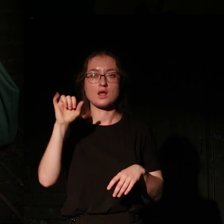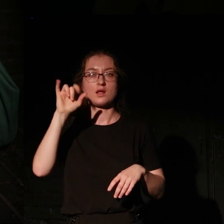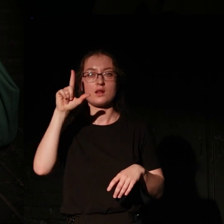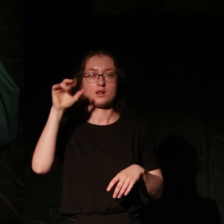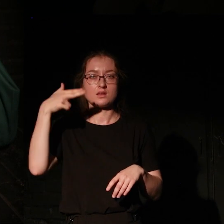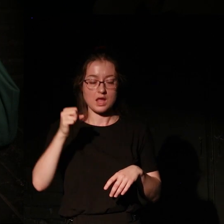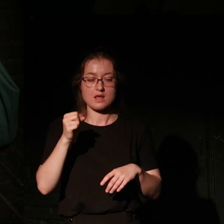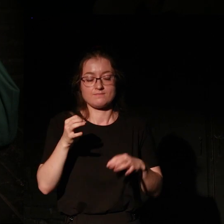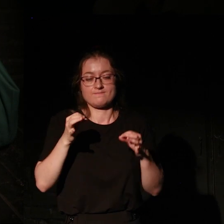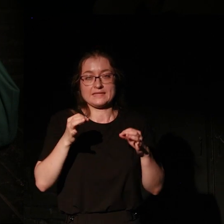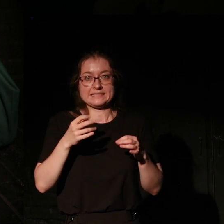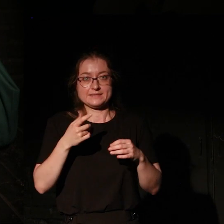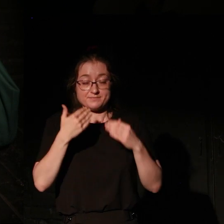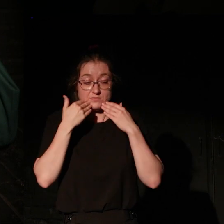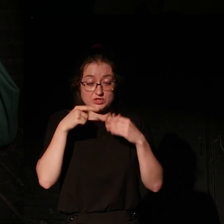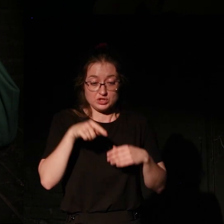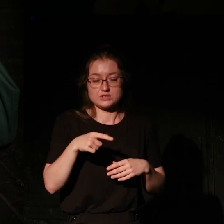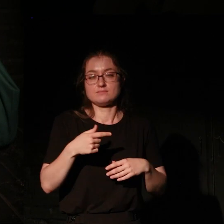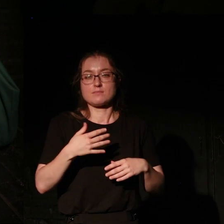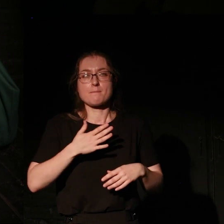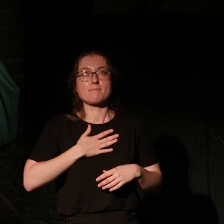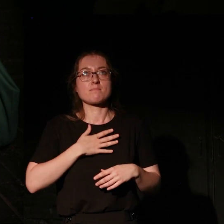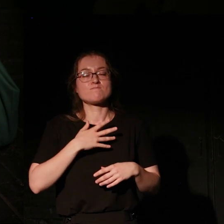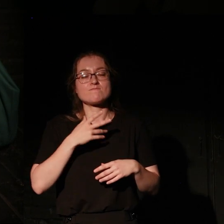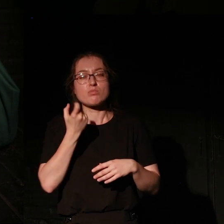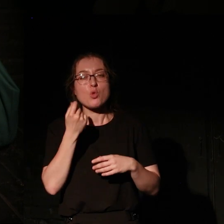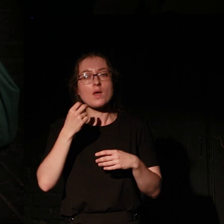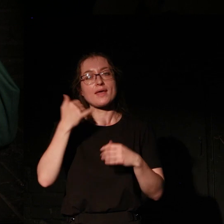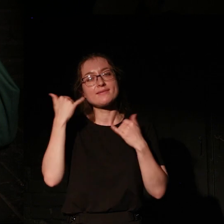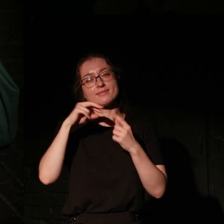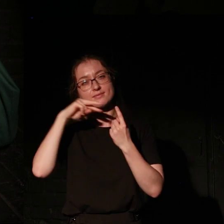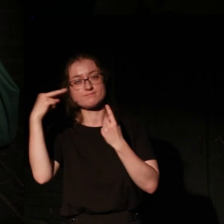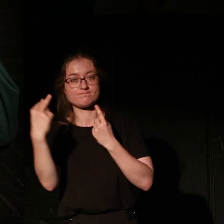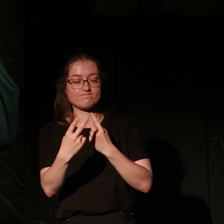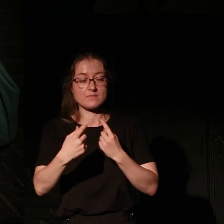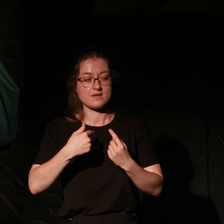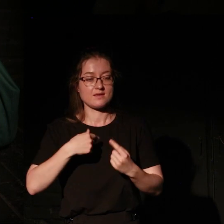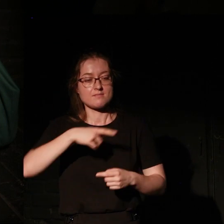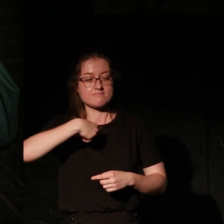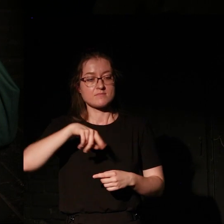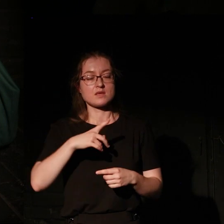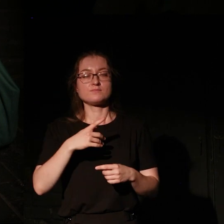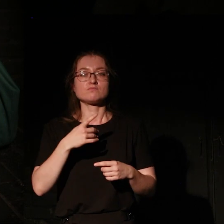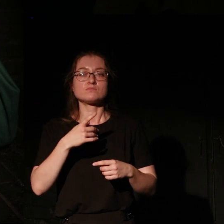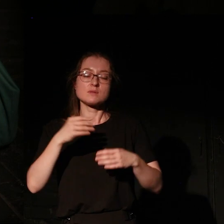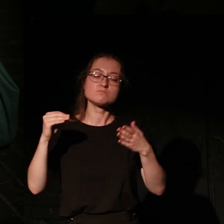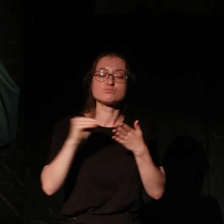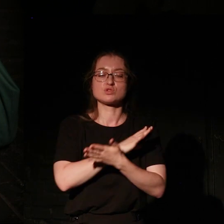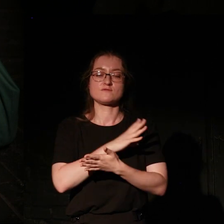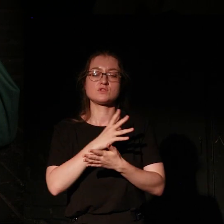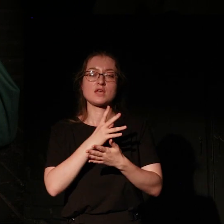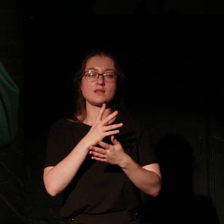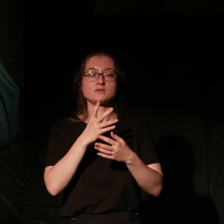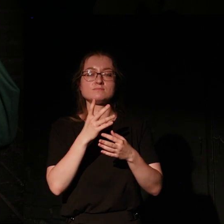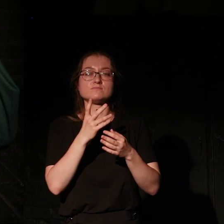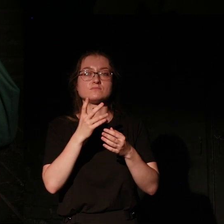powiem, na czym to polega, bo my jesteśmy przyzwyczajeni do takiej lektury linearnej właściwie wszystkich